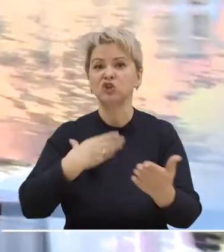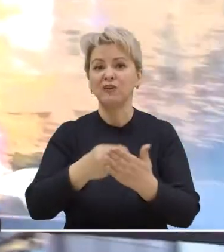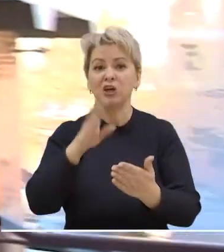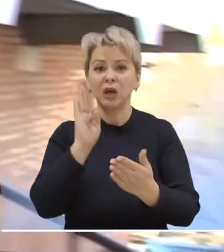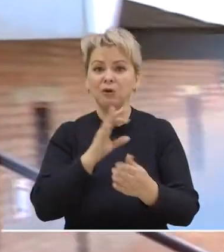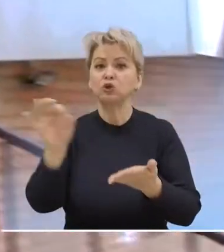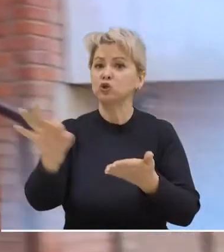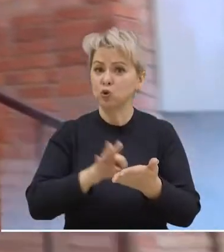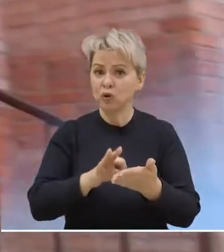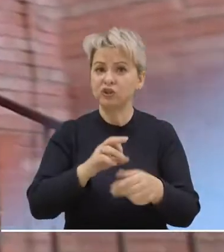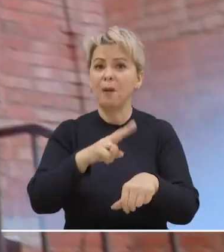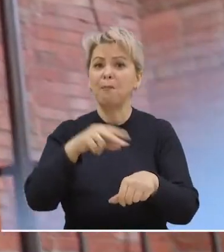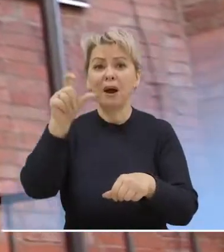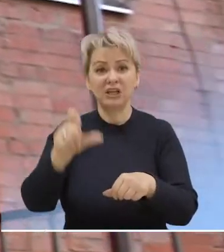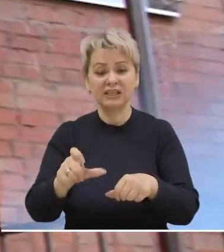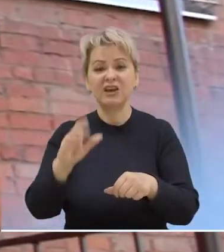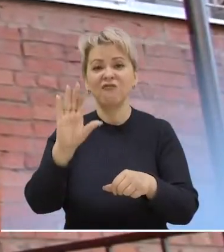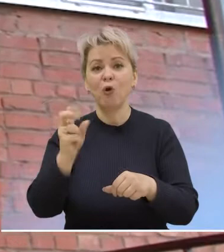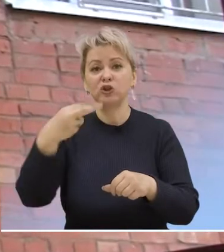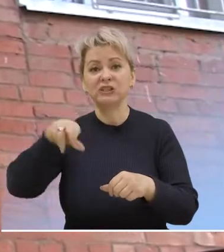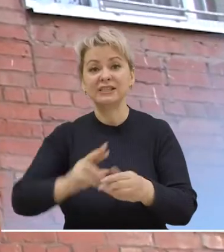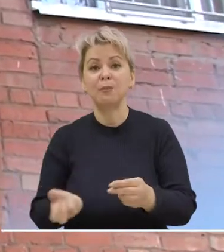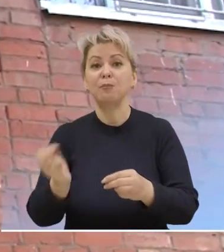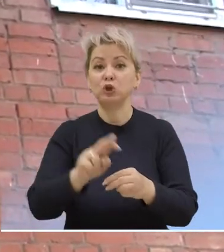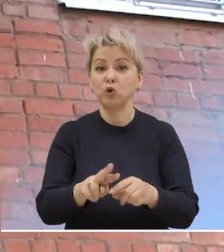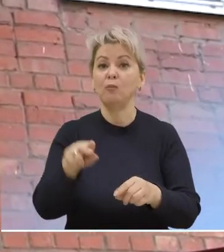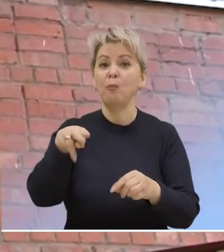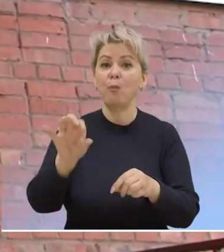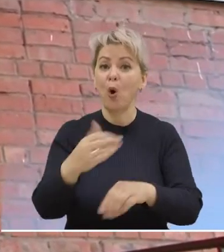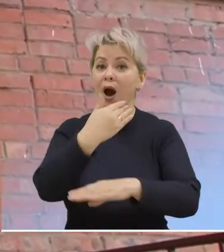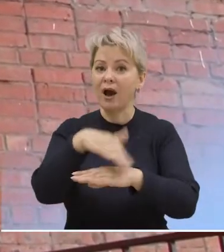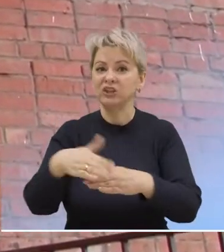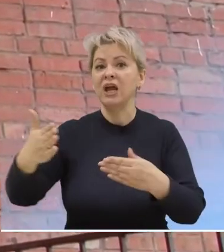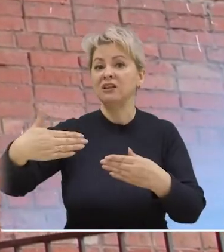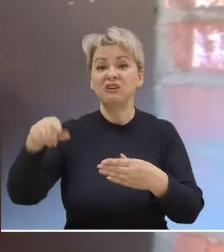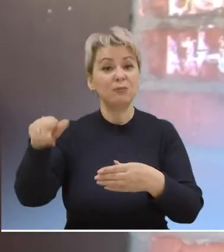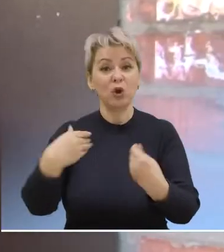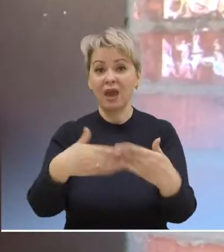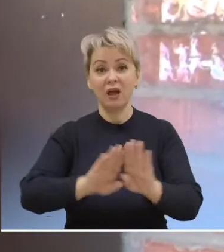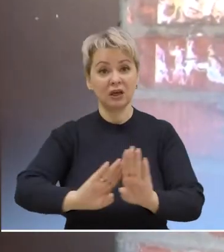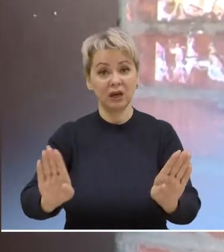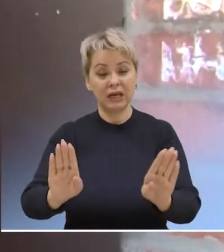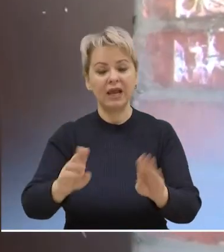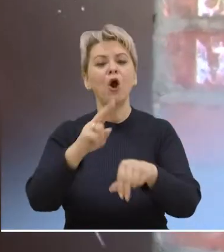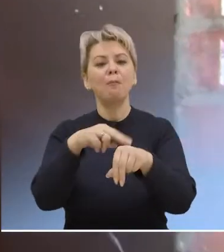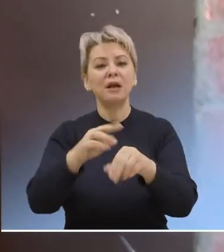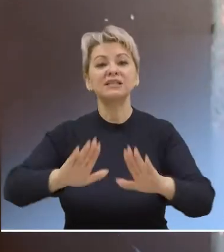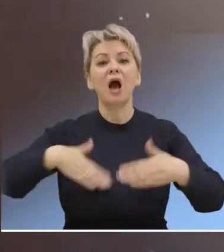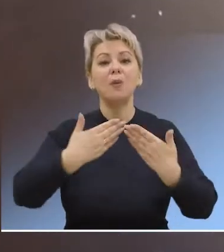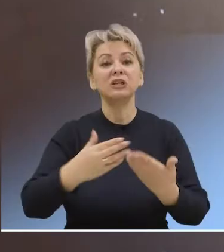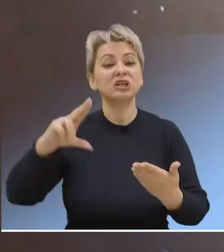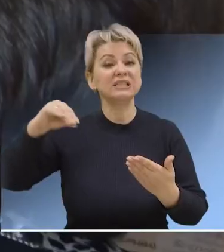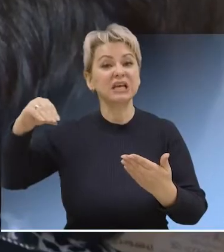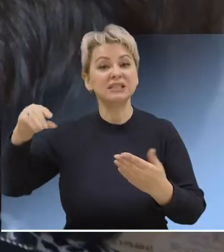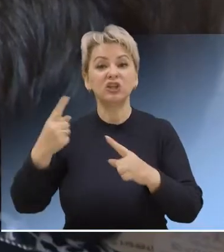матери. Незамедлительно капитан полиции Максим Волчинский выдвинулся на указанный адрес, но дверь ему никто не открыл. Полицейский обратился